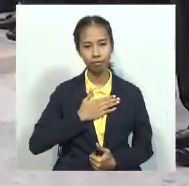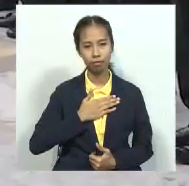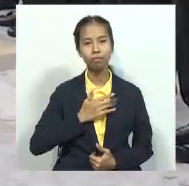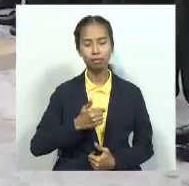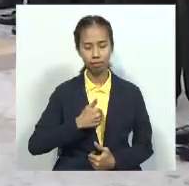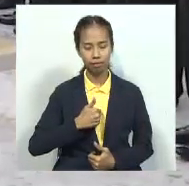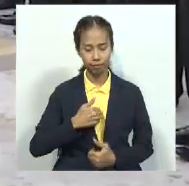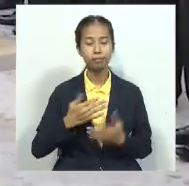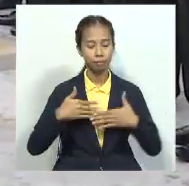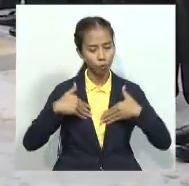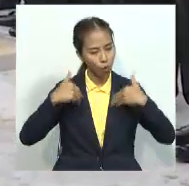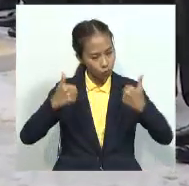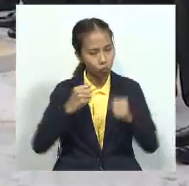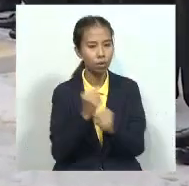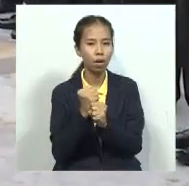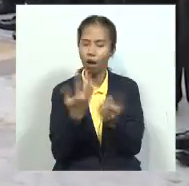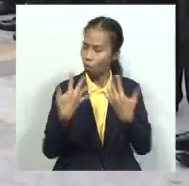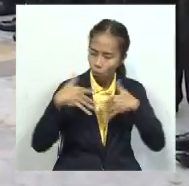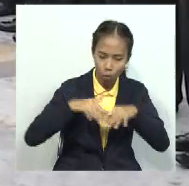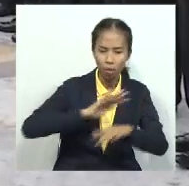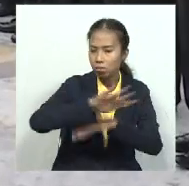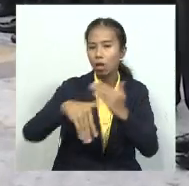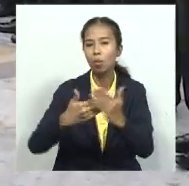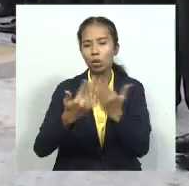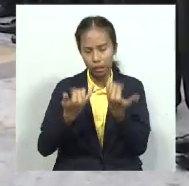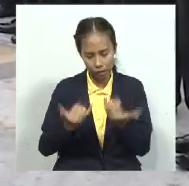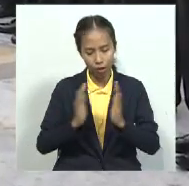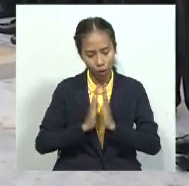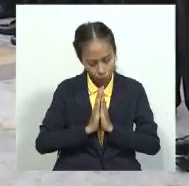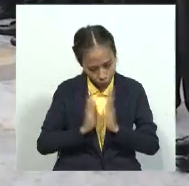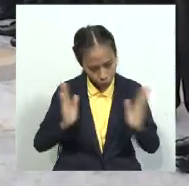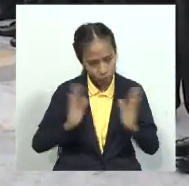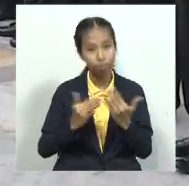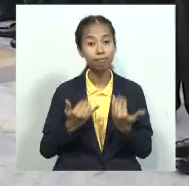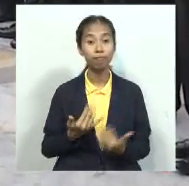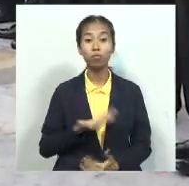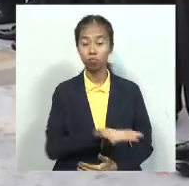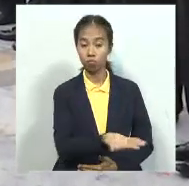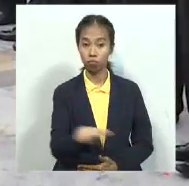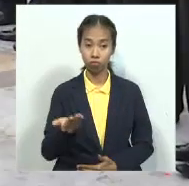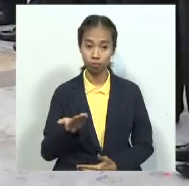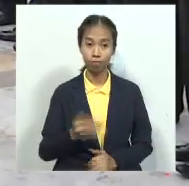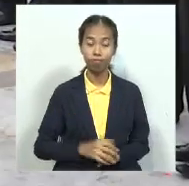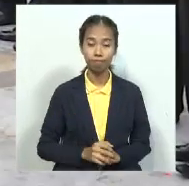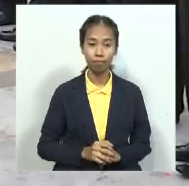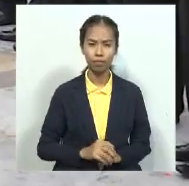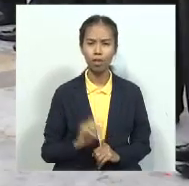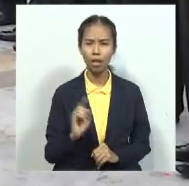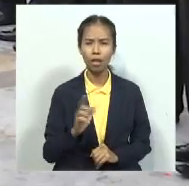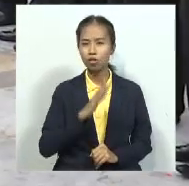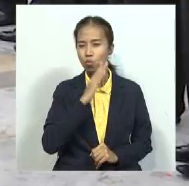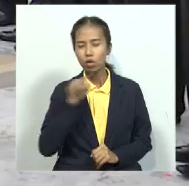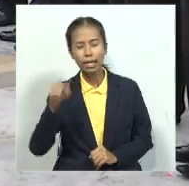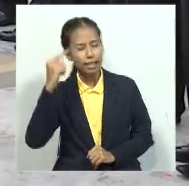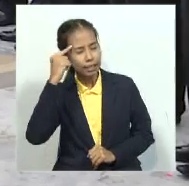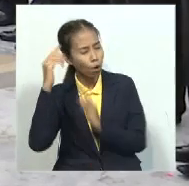มีความสุขนะครับในการทำงานร่วมกับท่านทุกคนขอขอบคุณอีกครั้งนะครับขอให้สิ่งใดที่ท่านประส